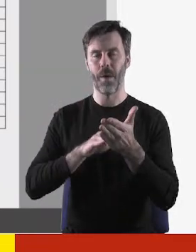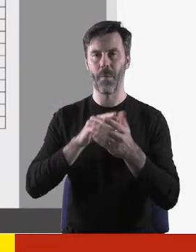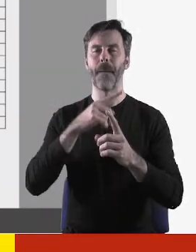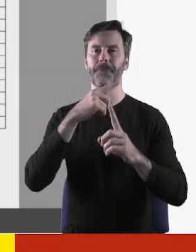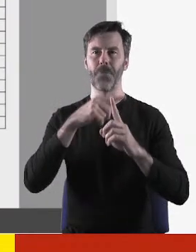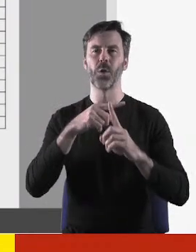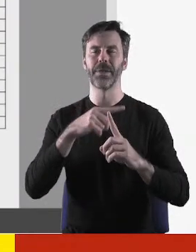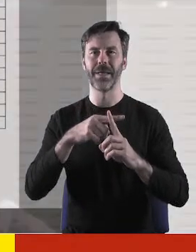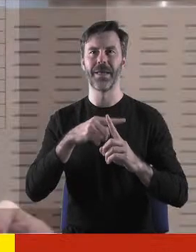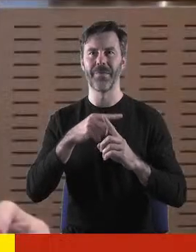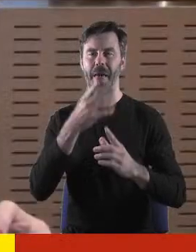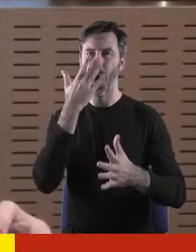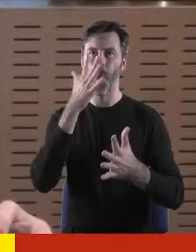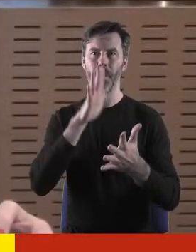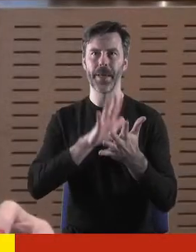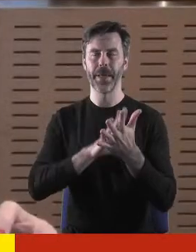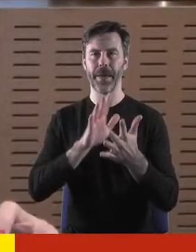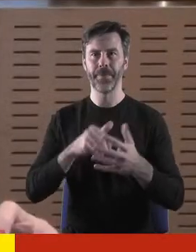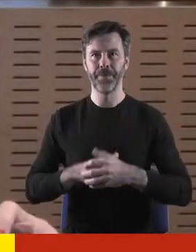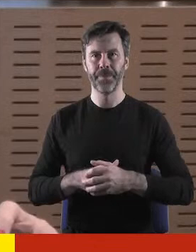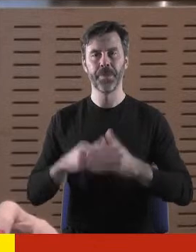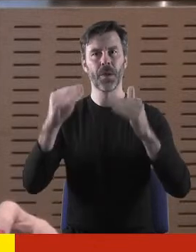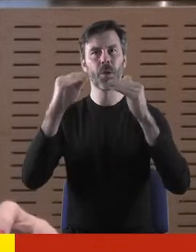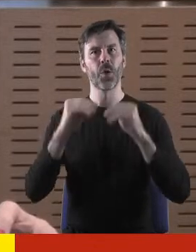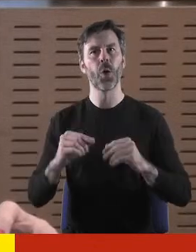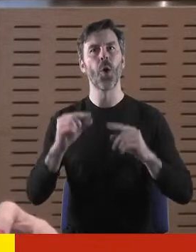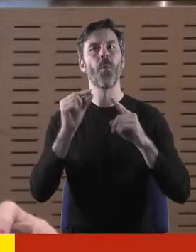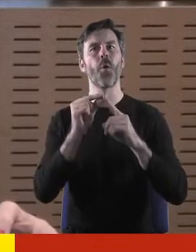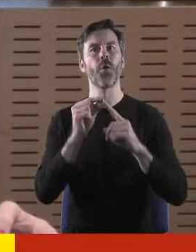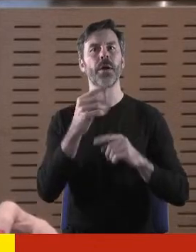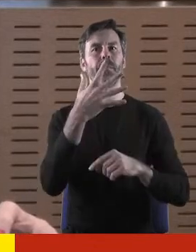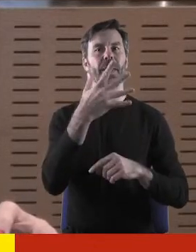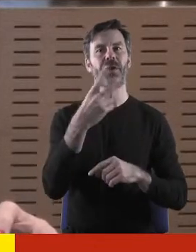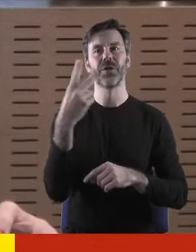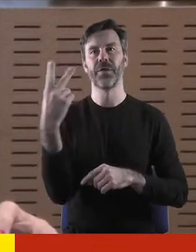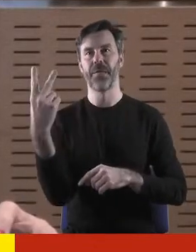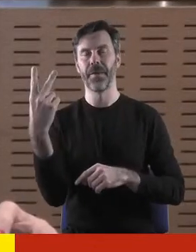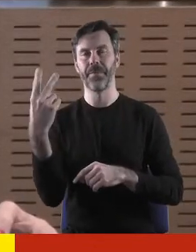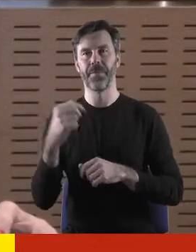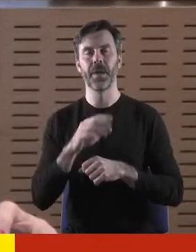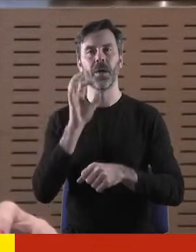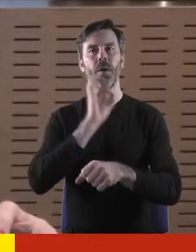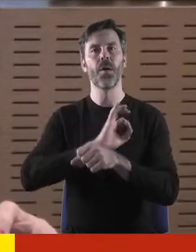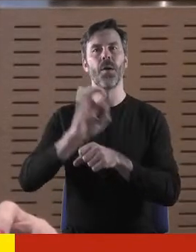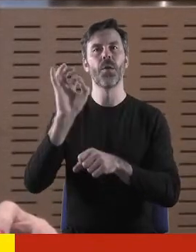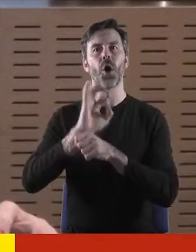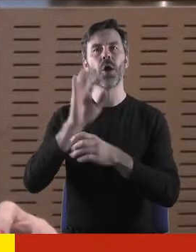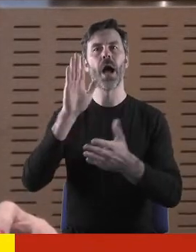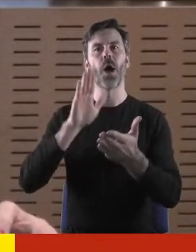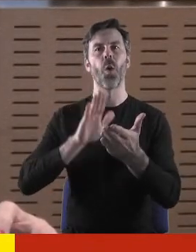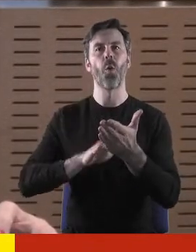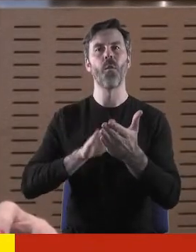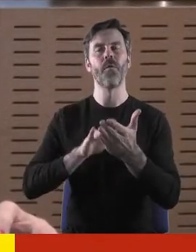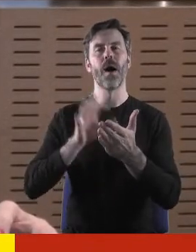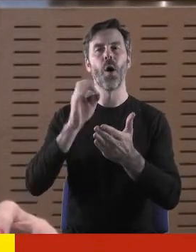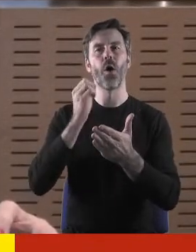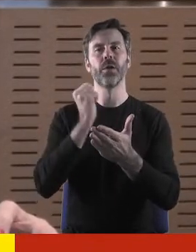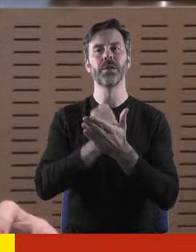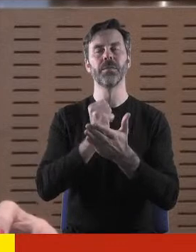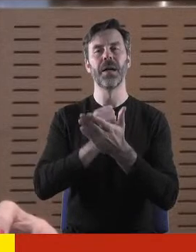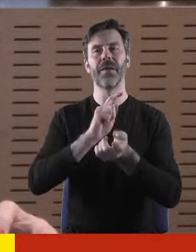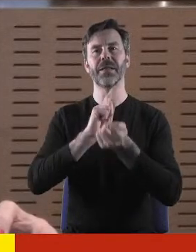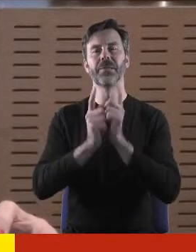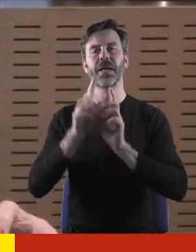opinię Sejmiku Województwa Łódzkiego. W punkcie 5.2 projekt uchwały w sprawie zmian budżetu w